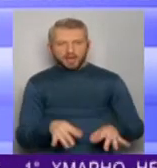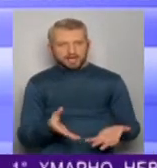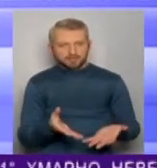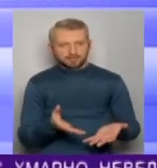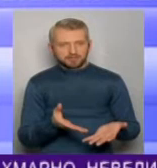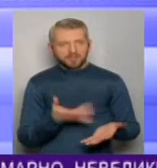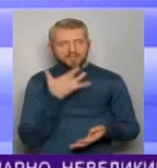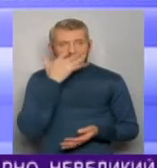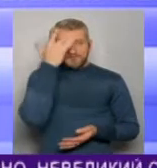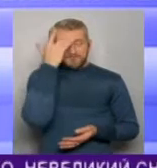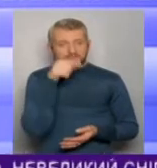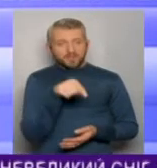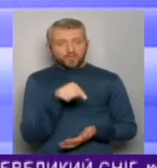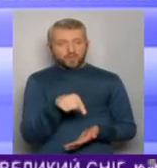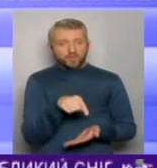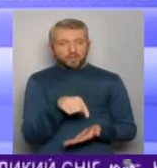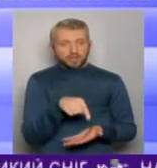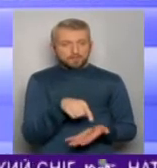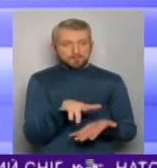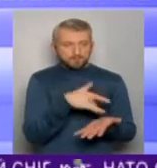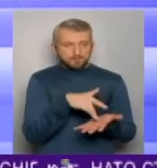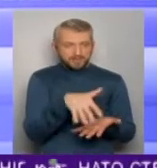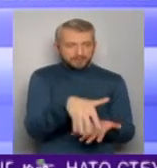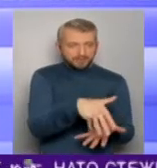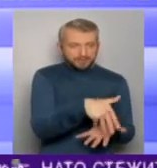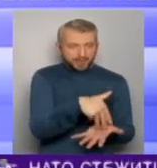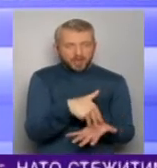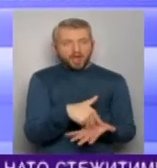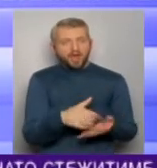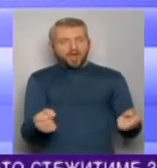універсальними, влітку вони пиль підгрібають, а взимку